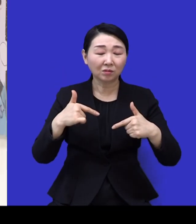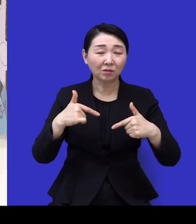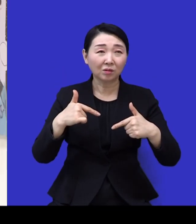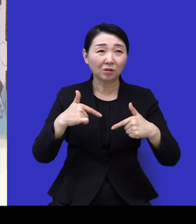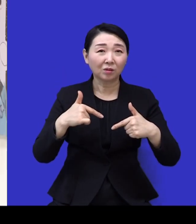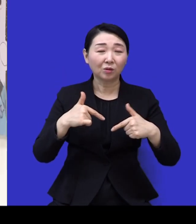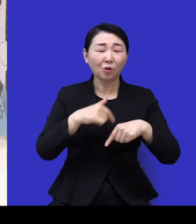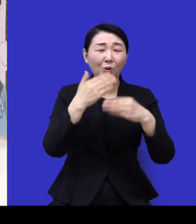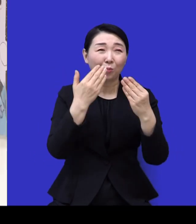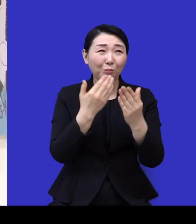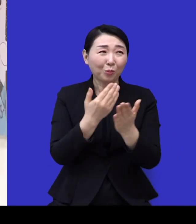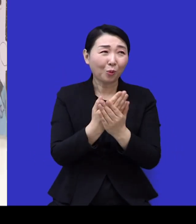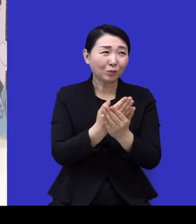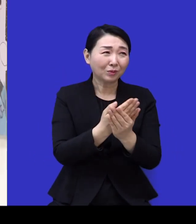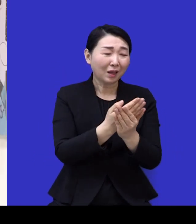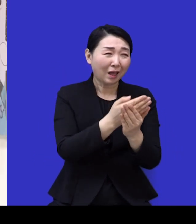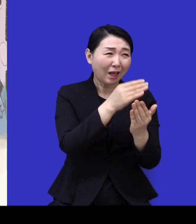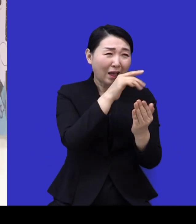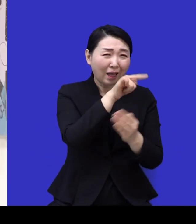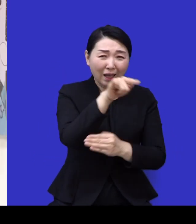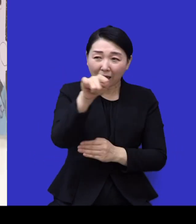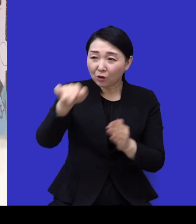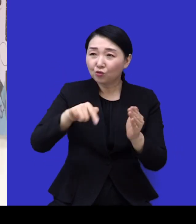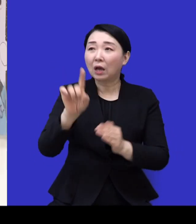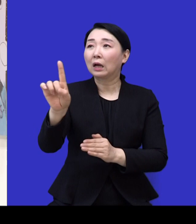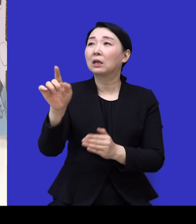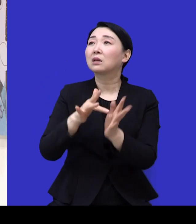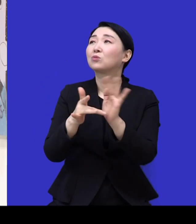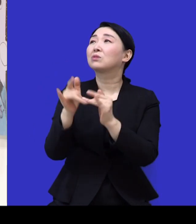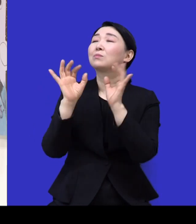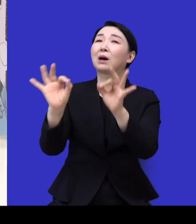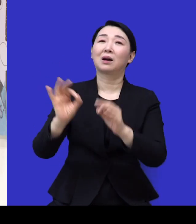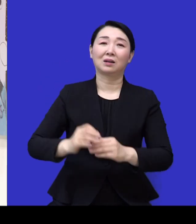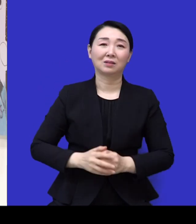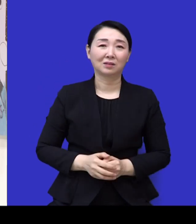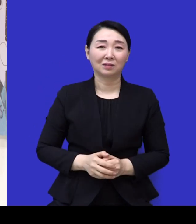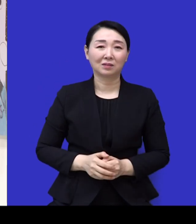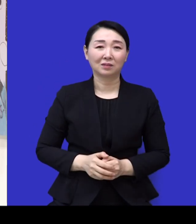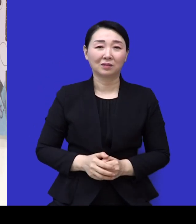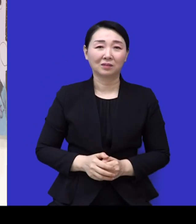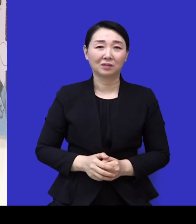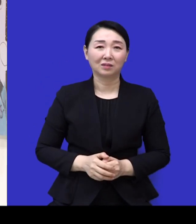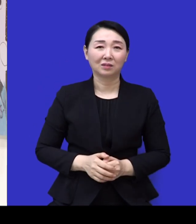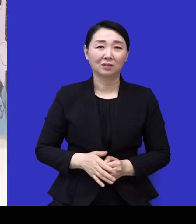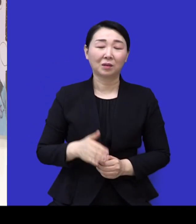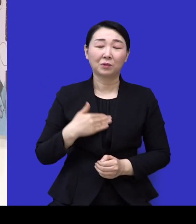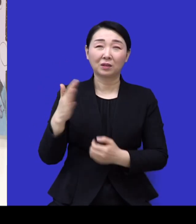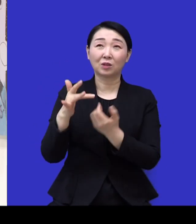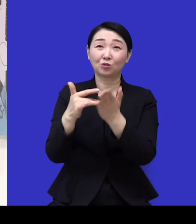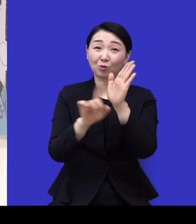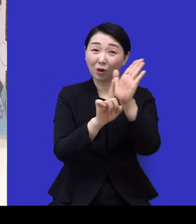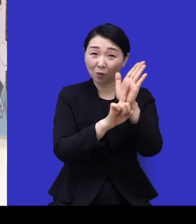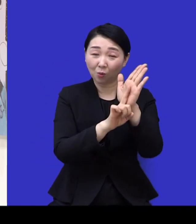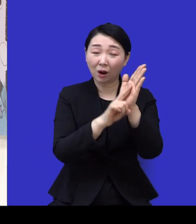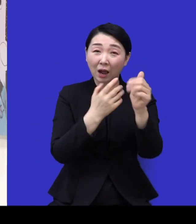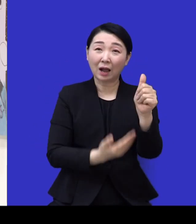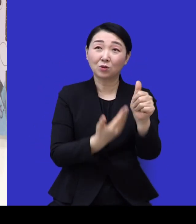것들 중에 예수님을 봤던 것 같더라고요. 그래서 그냥 이 일은 온전히